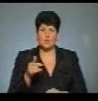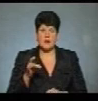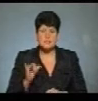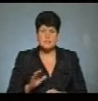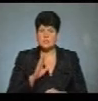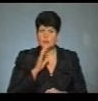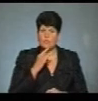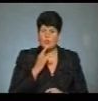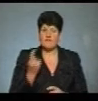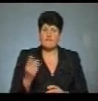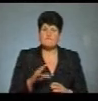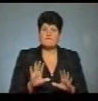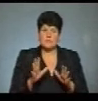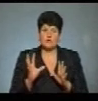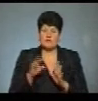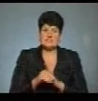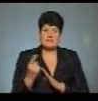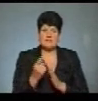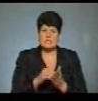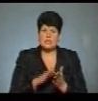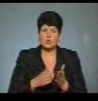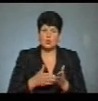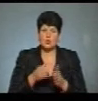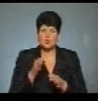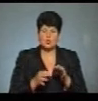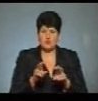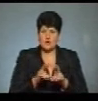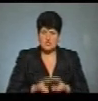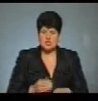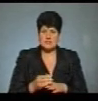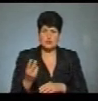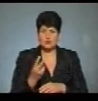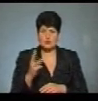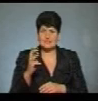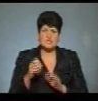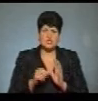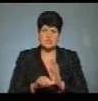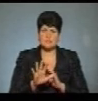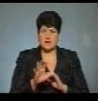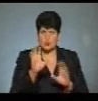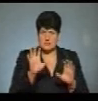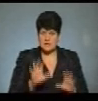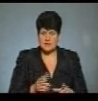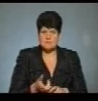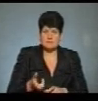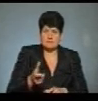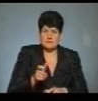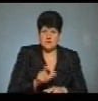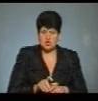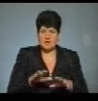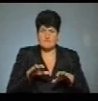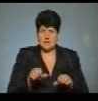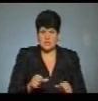словами, випадок внесли в єдиний реєстр досудових розслідувань за частиною 2 статті 365 «Перевищення влади